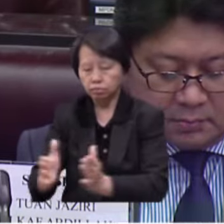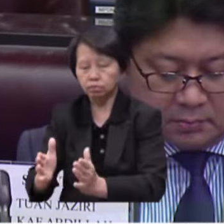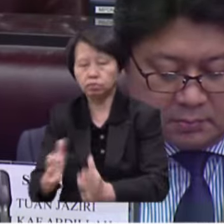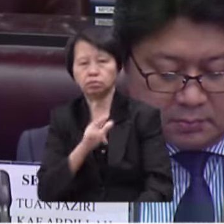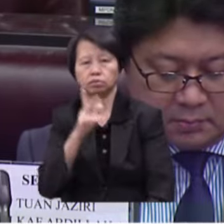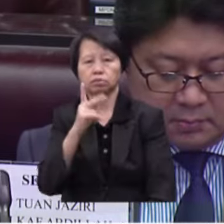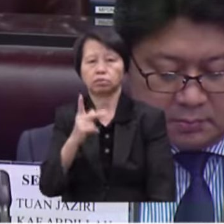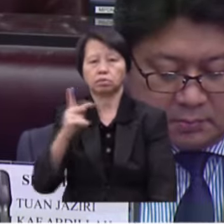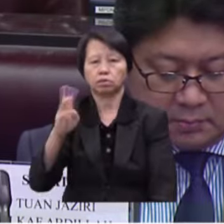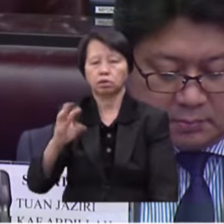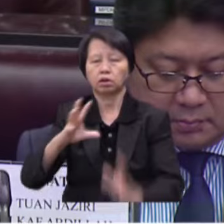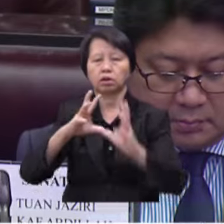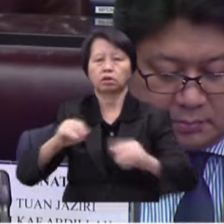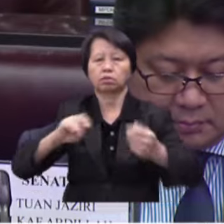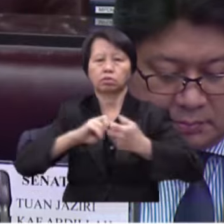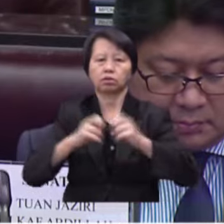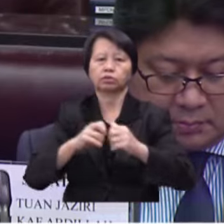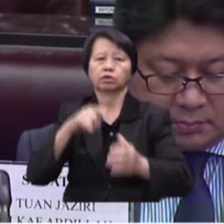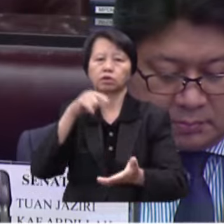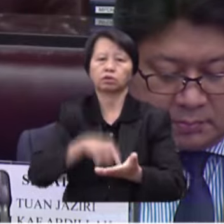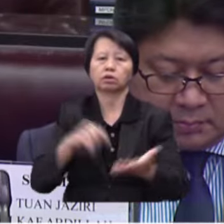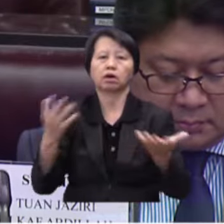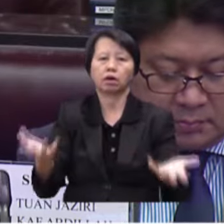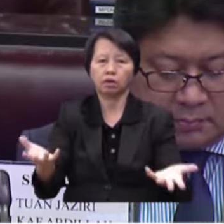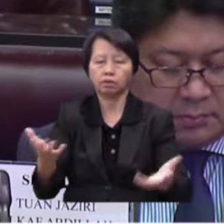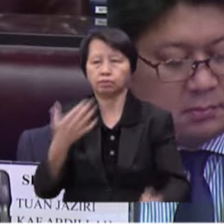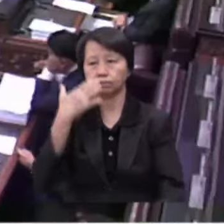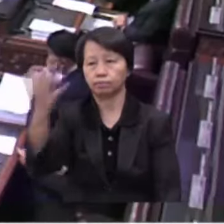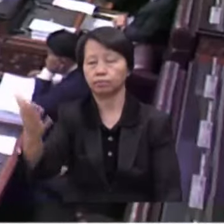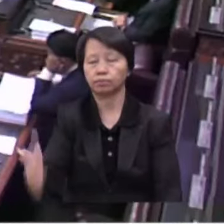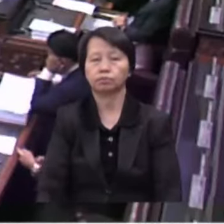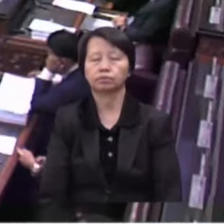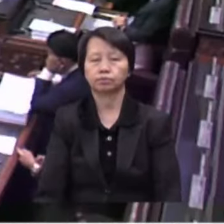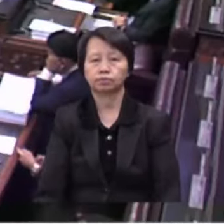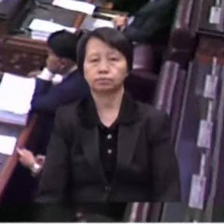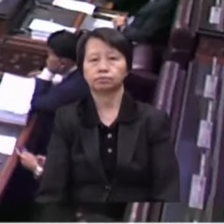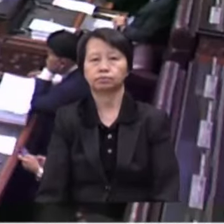untuk mengatasi masalah ini terima kasih